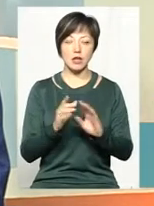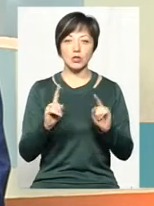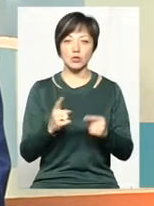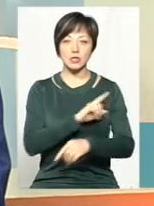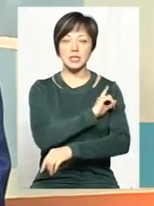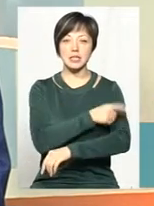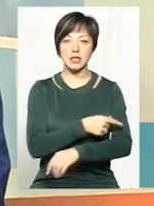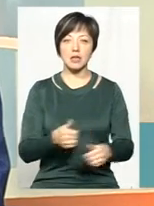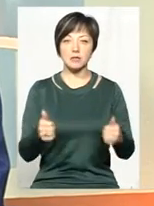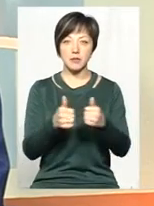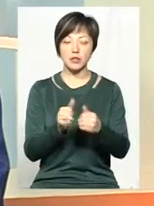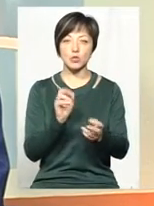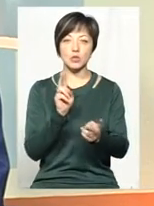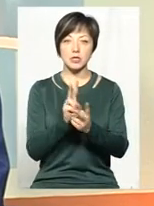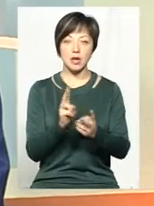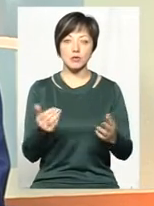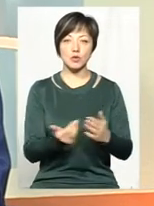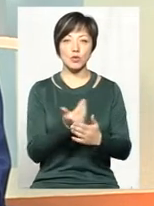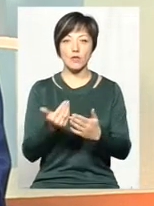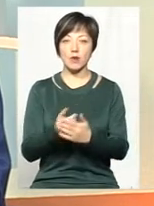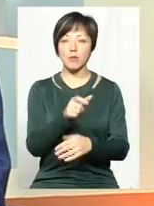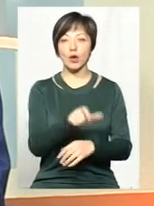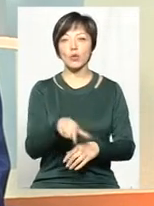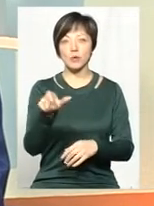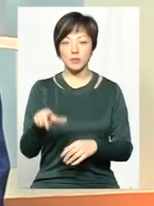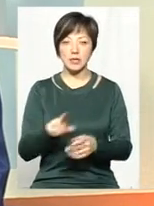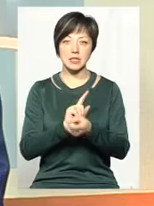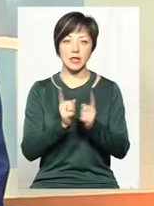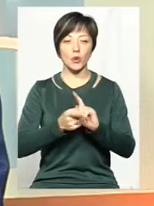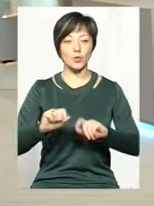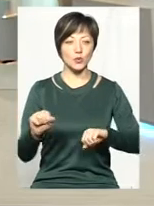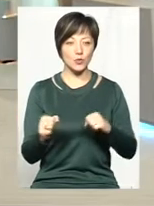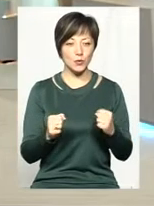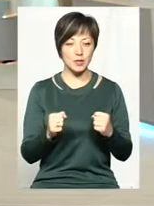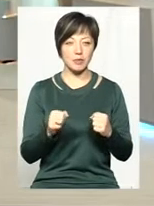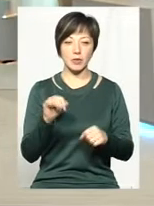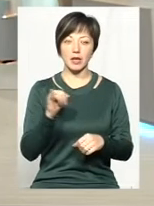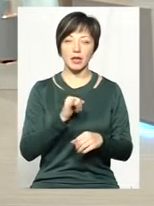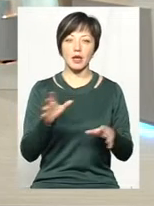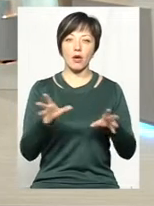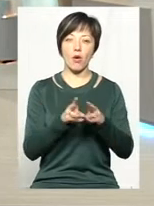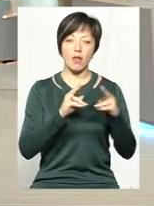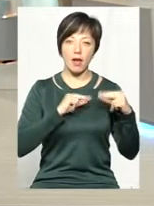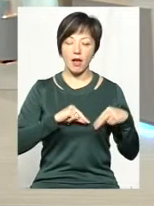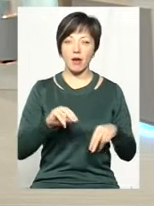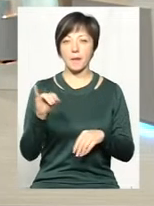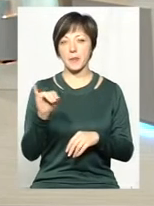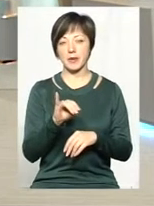сильно зближує, і зустрічаємося з новими людьми, і вони стають друзями, і колегами,